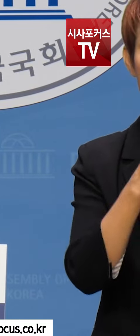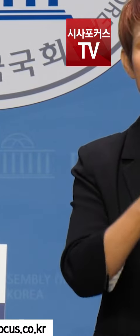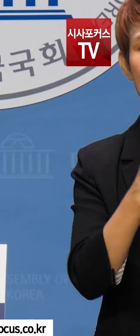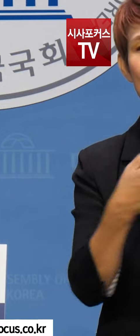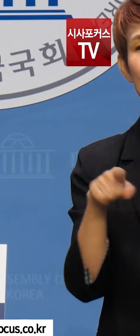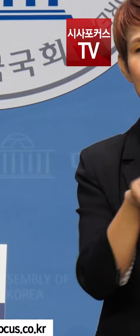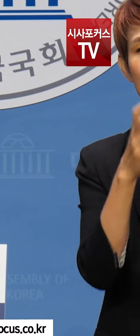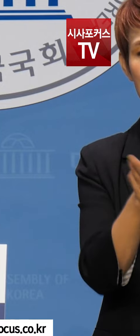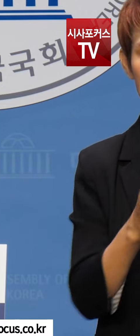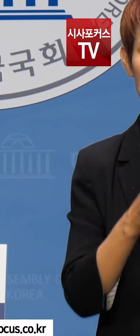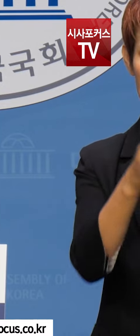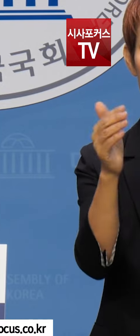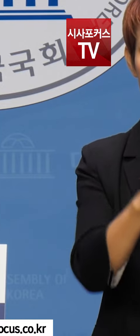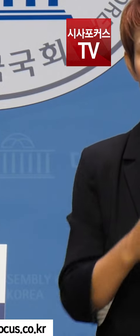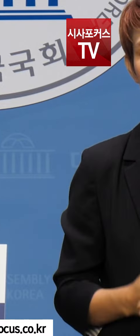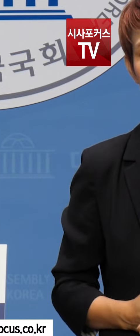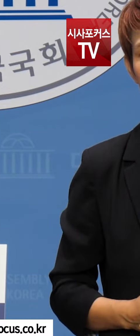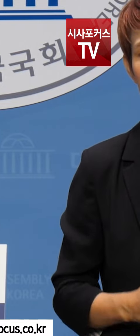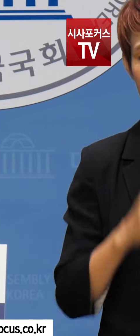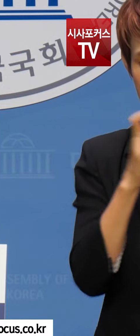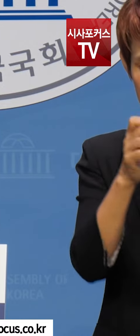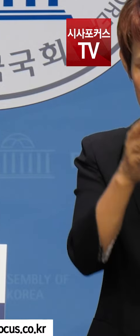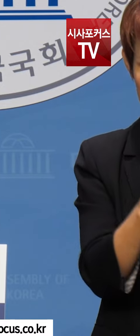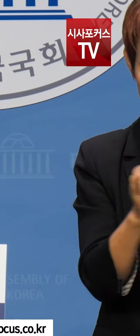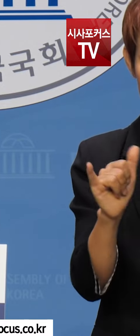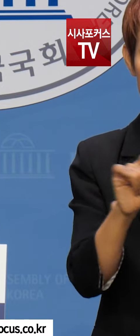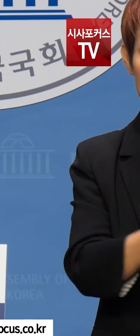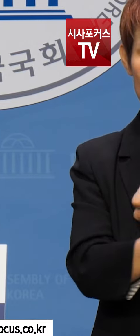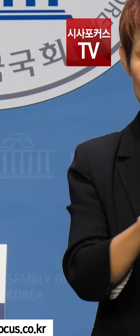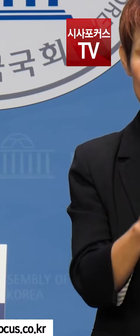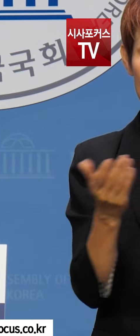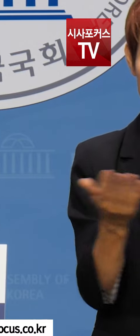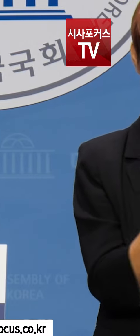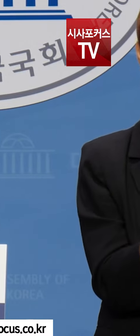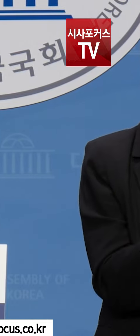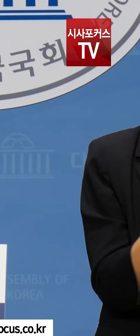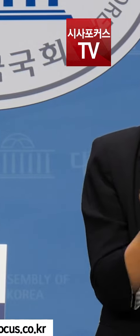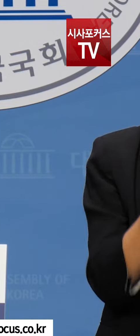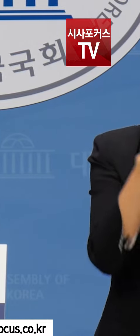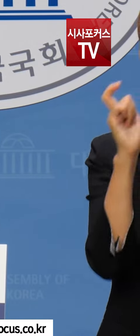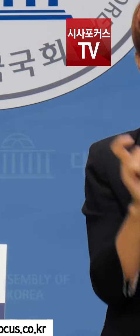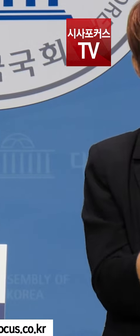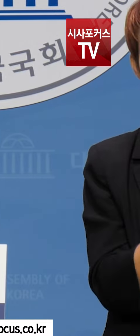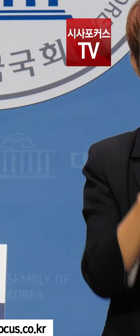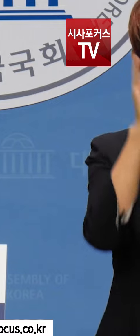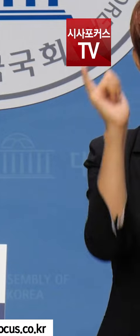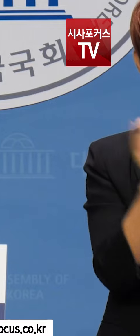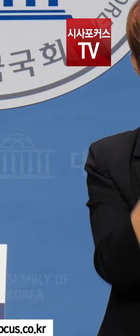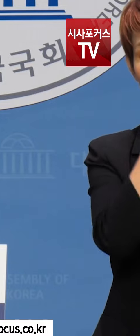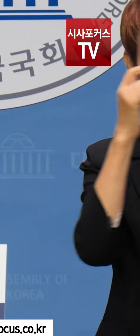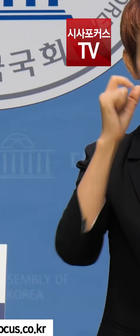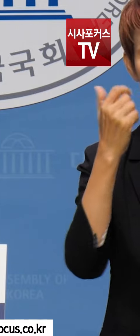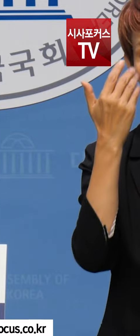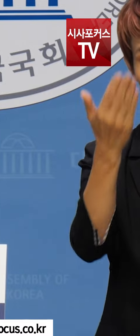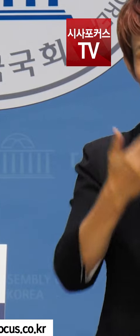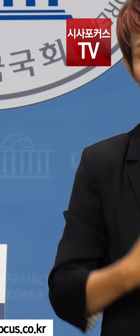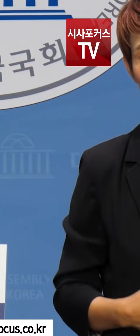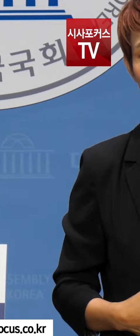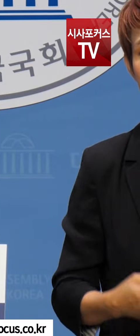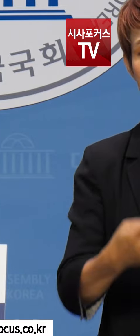추진했습니다. 자영업자와 특수고용 노동자의 사회보장 강화, 의료 사각지대 제로화 입법도